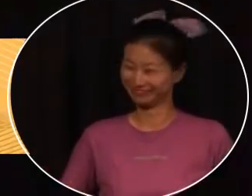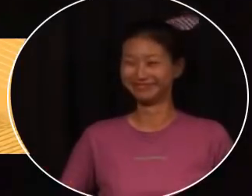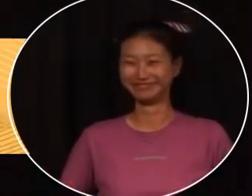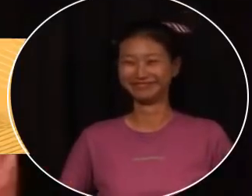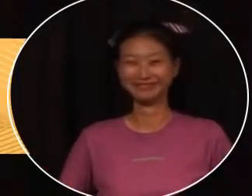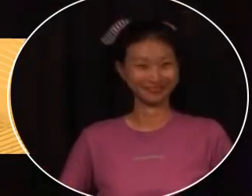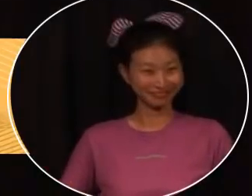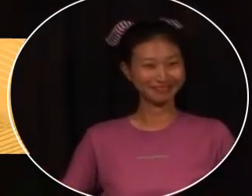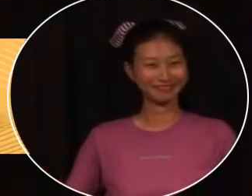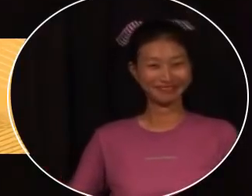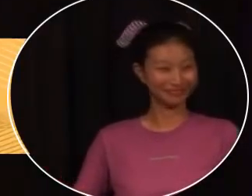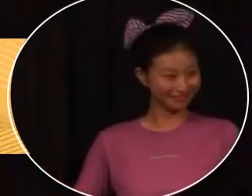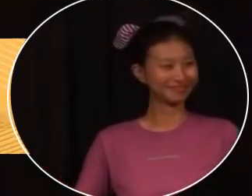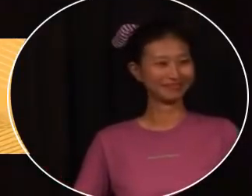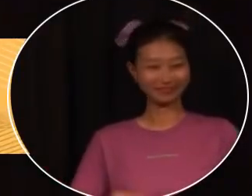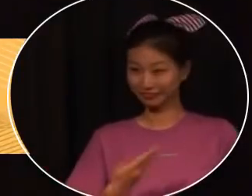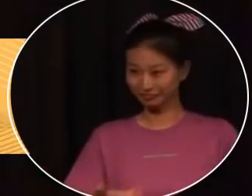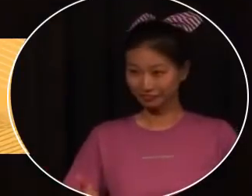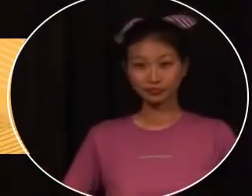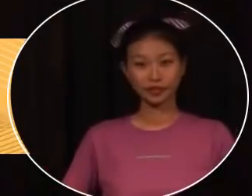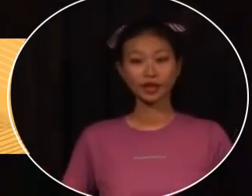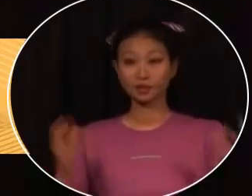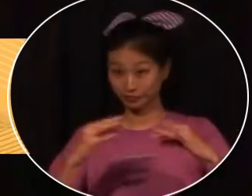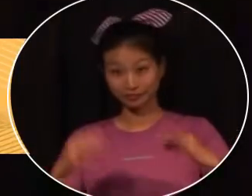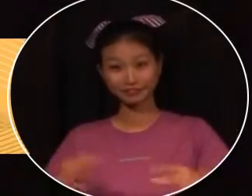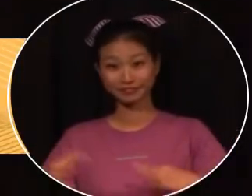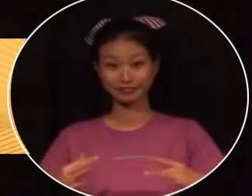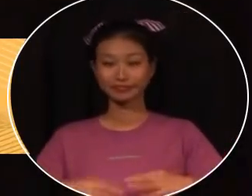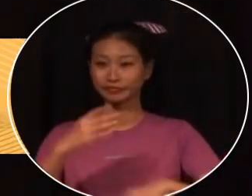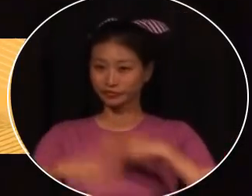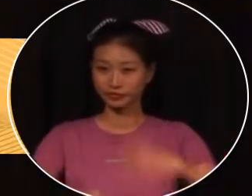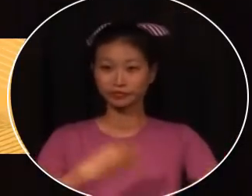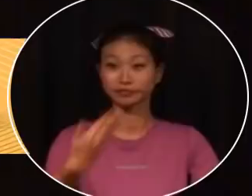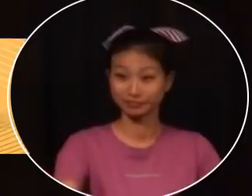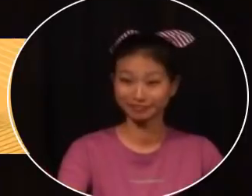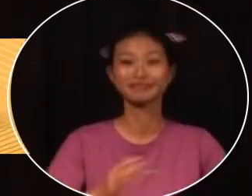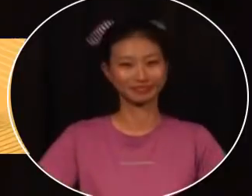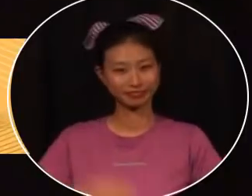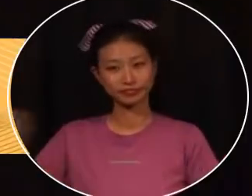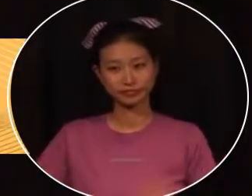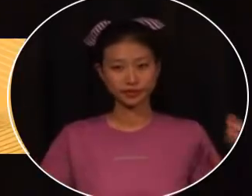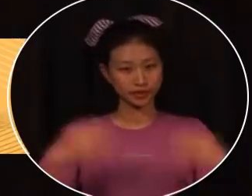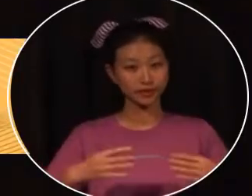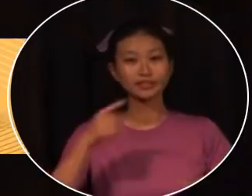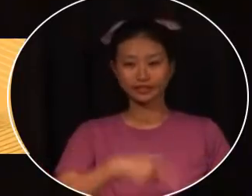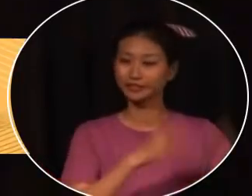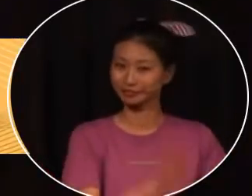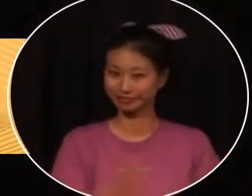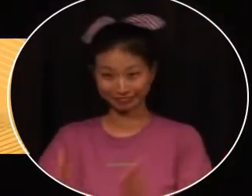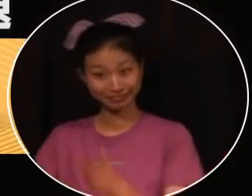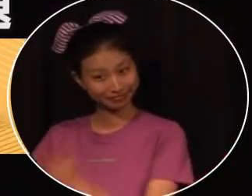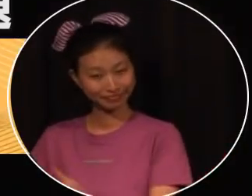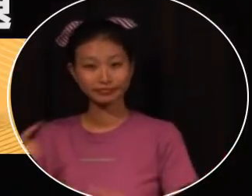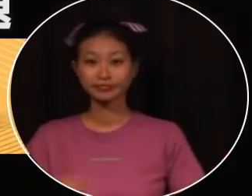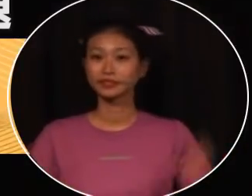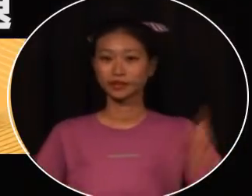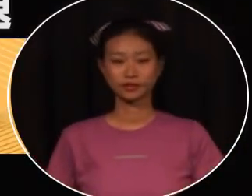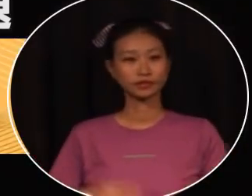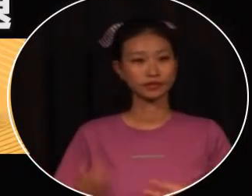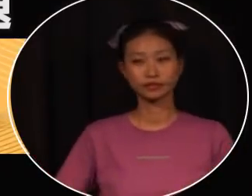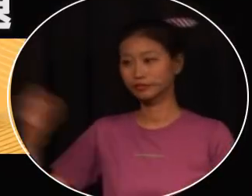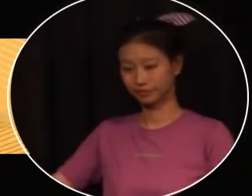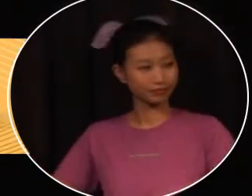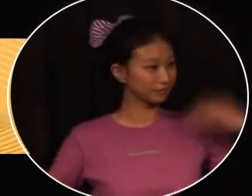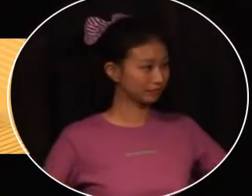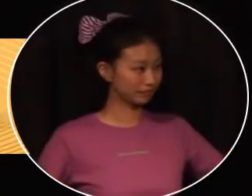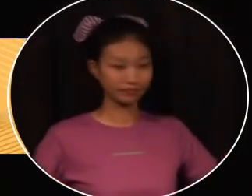的小孩想要成为 AB 女优、AB 男优，到底该怎么样跟父母讲，让父母来同意这件事呢？ 好啊，我相信你们一定会遇